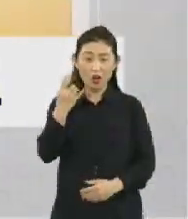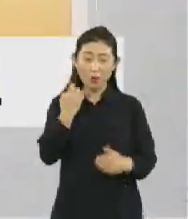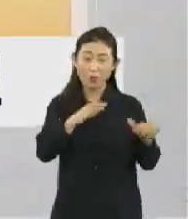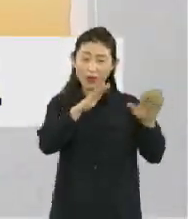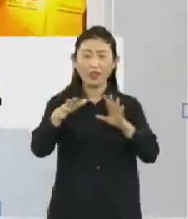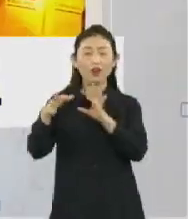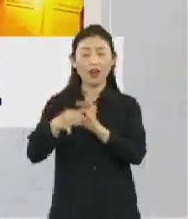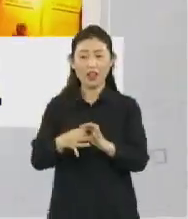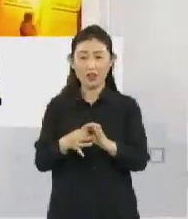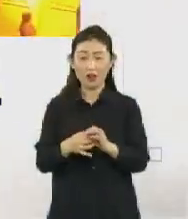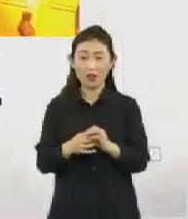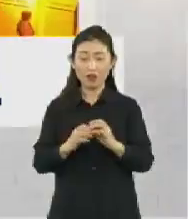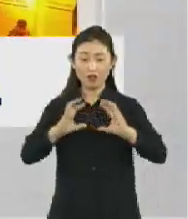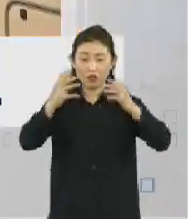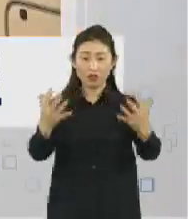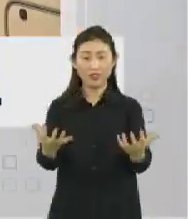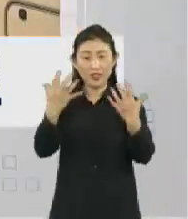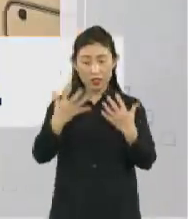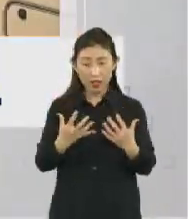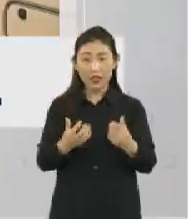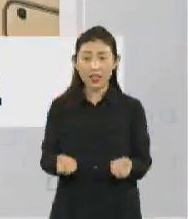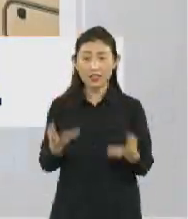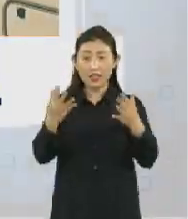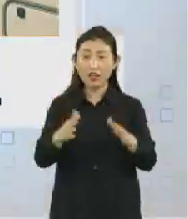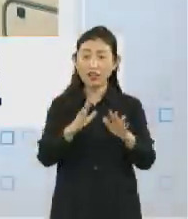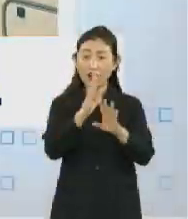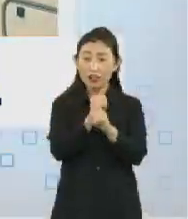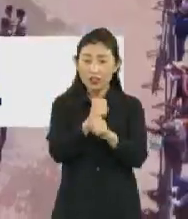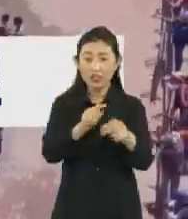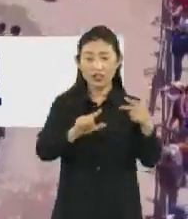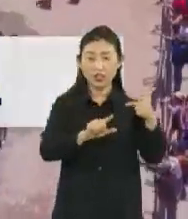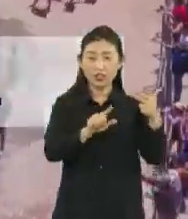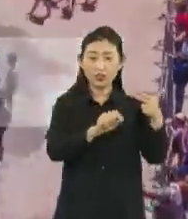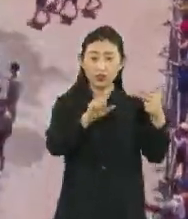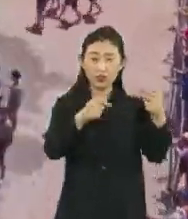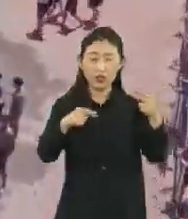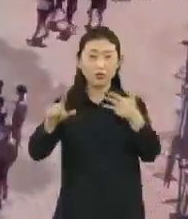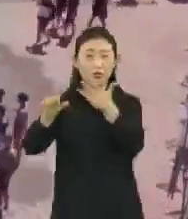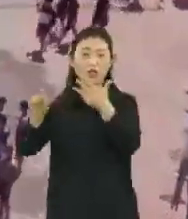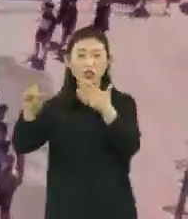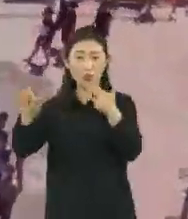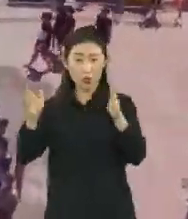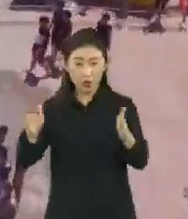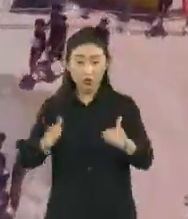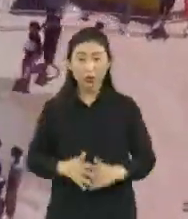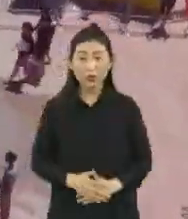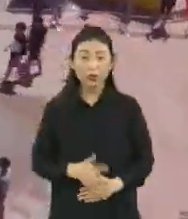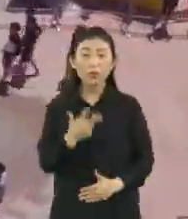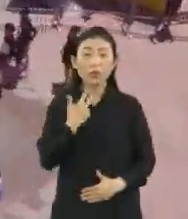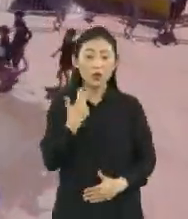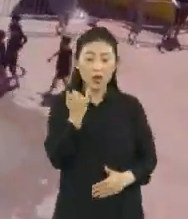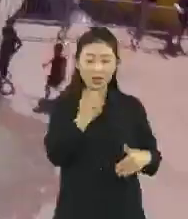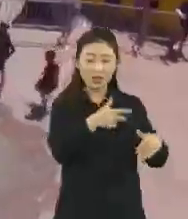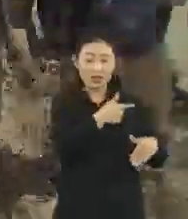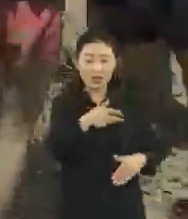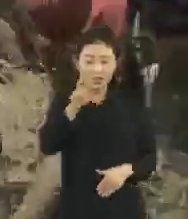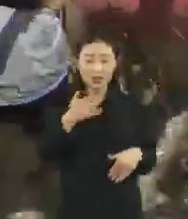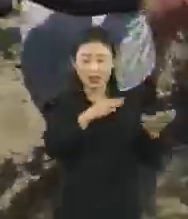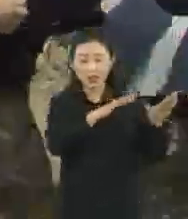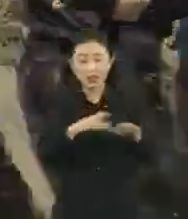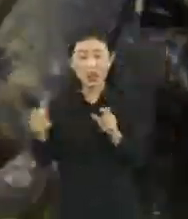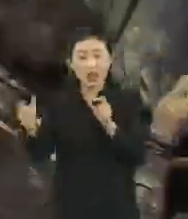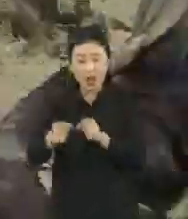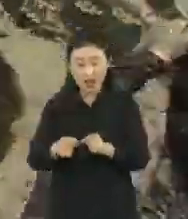국제 박람회로 오는 7월 16일부터 8월 15일까지 열립니다. 보령시 신흑동 대천 해수욕장 인근